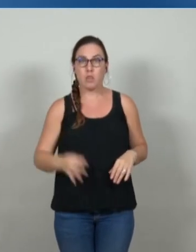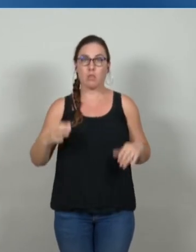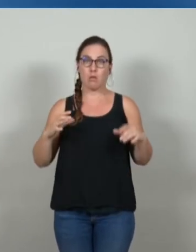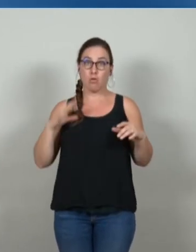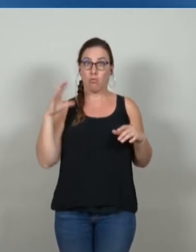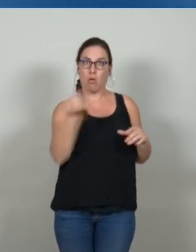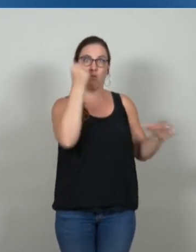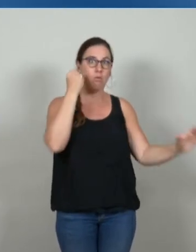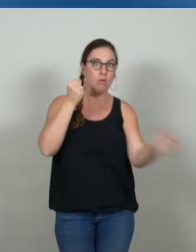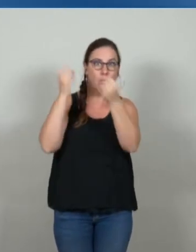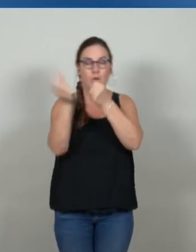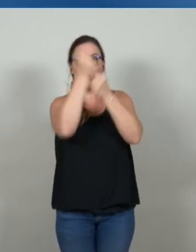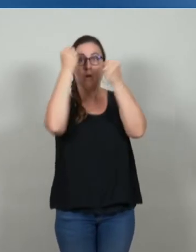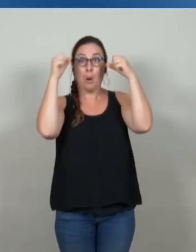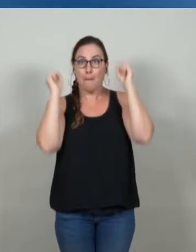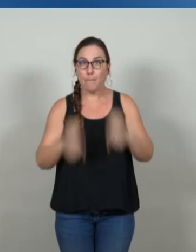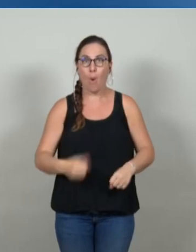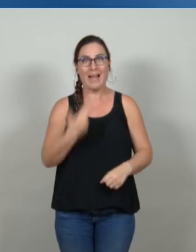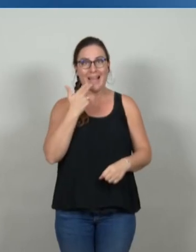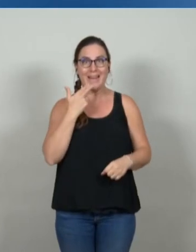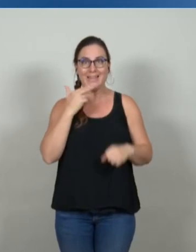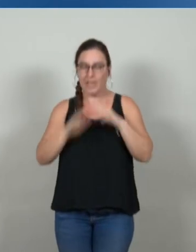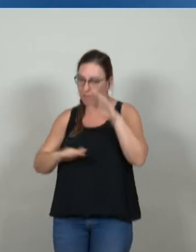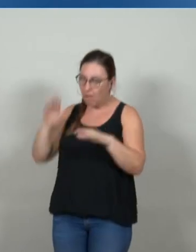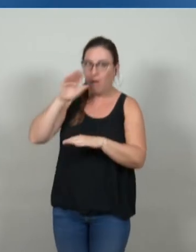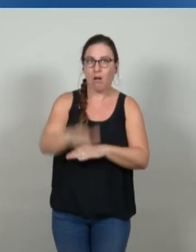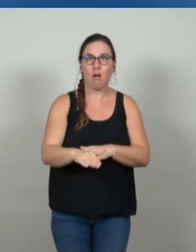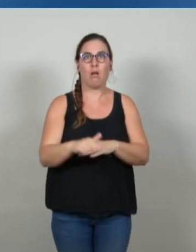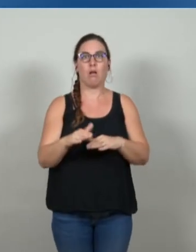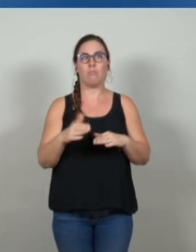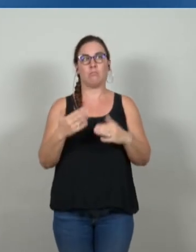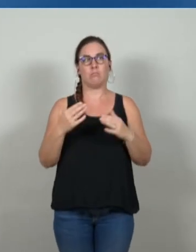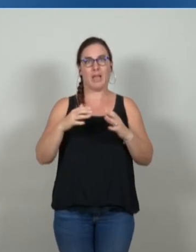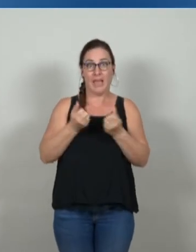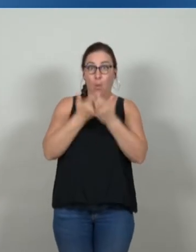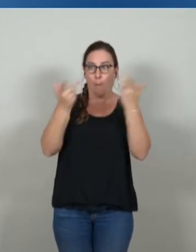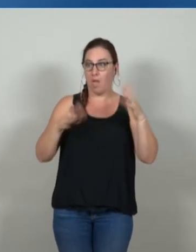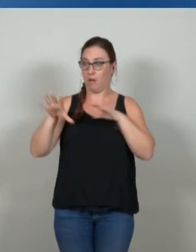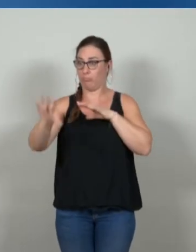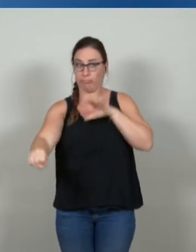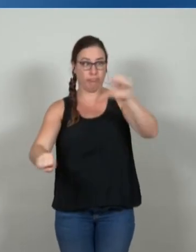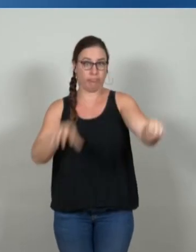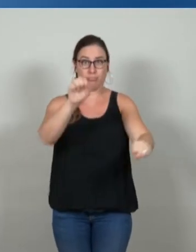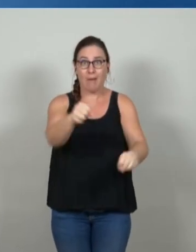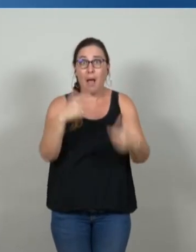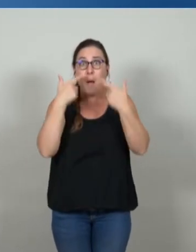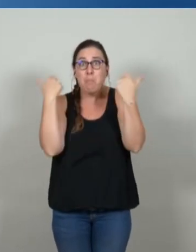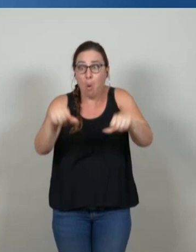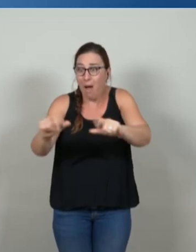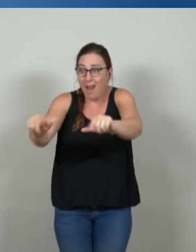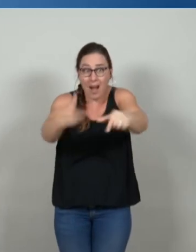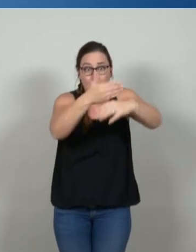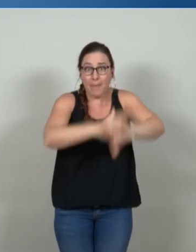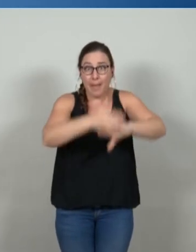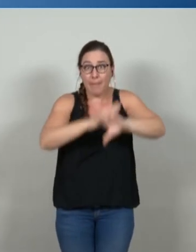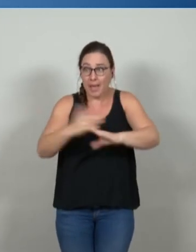réelles d'accomplir un show qualitatif un show quantitatif grâce à des sites que vous aviez sous la main et